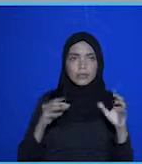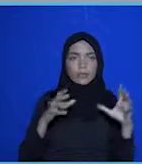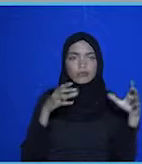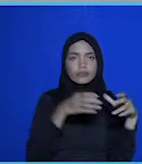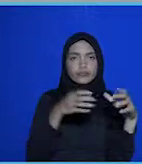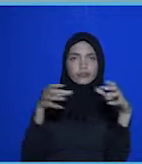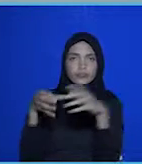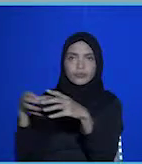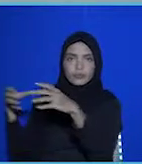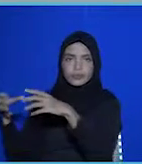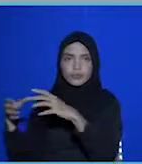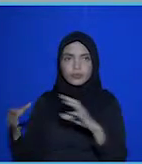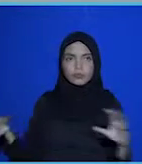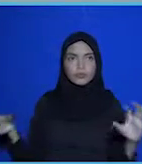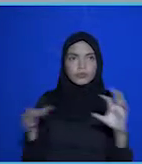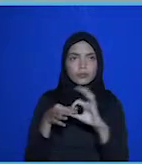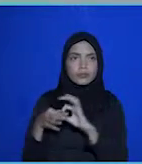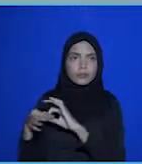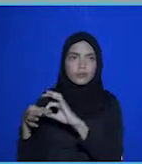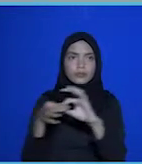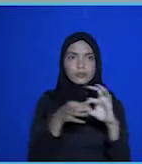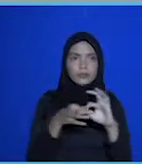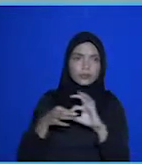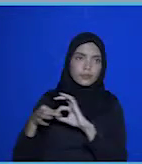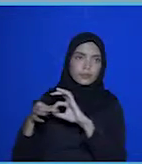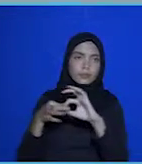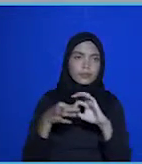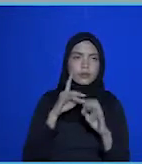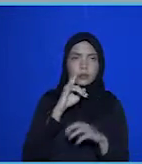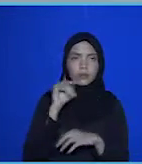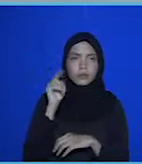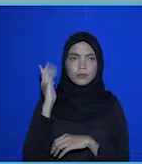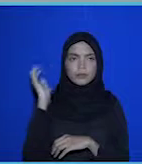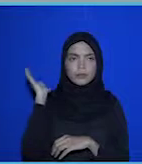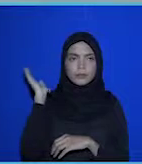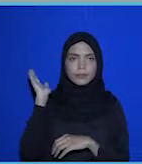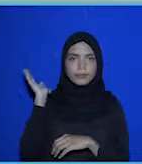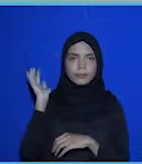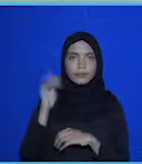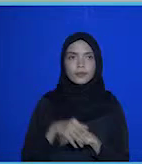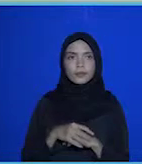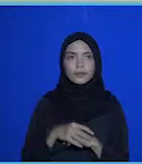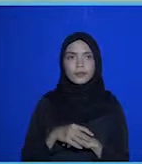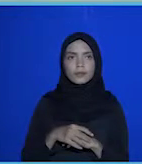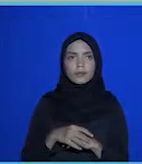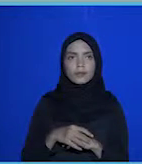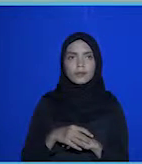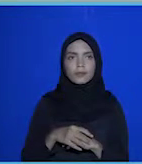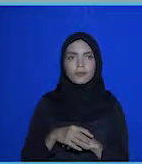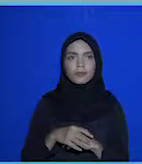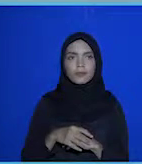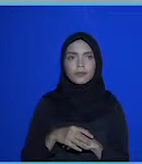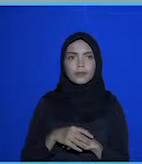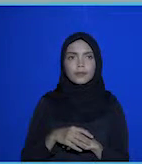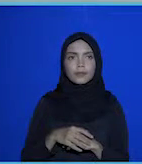gotong royong, sebutnya sinergi atau tugas bersama seperti ini melalui klaster nasional bidang penanggulangan bencana. Bapak